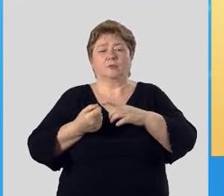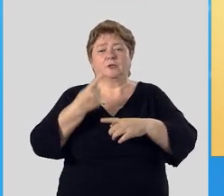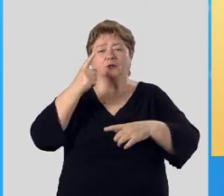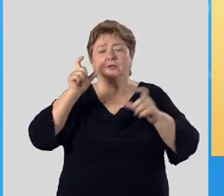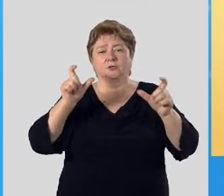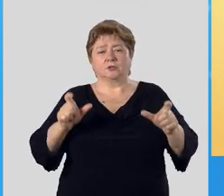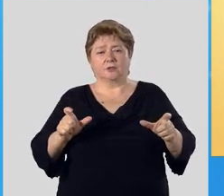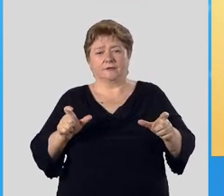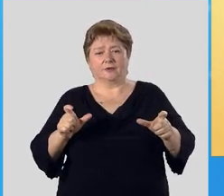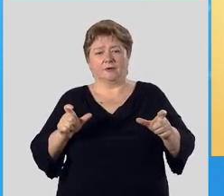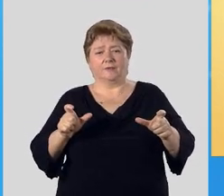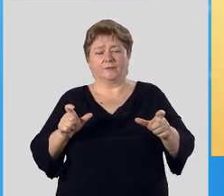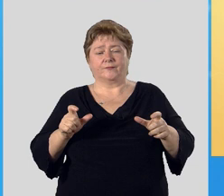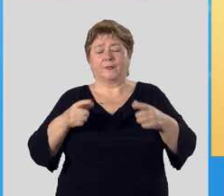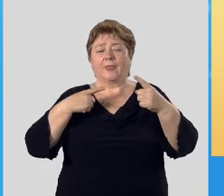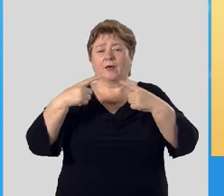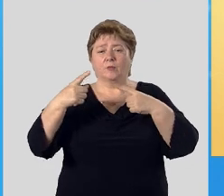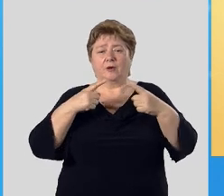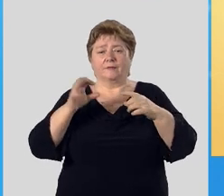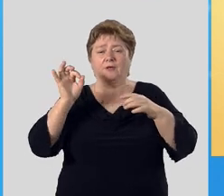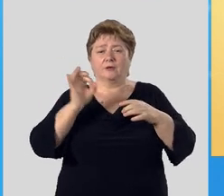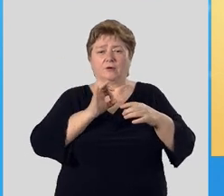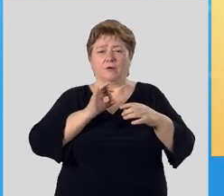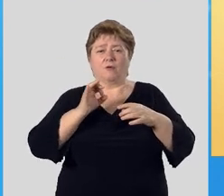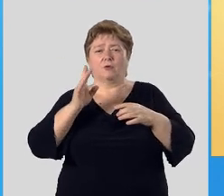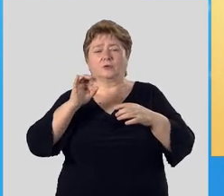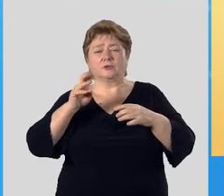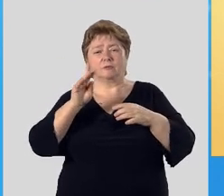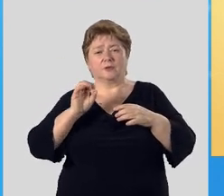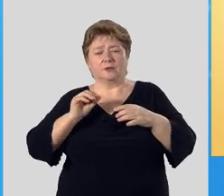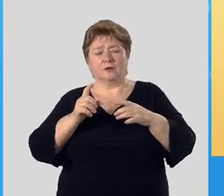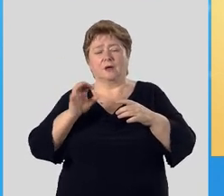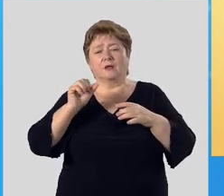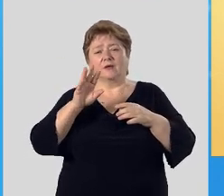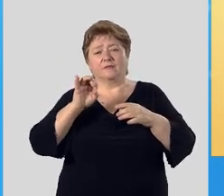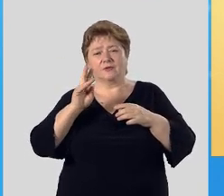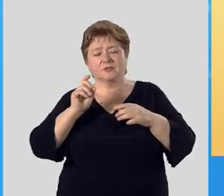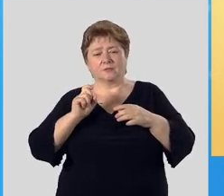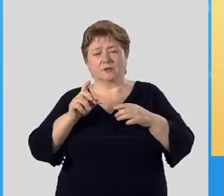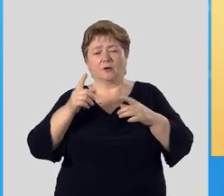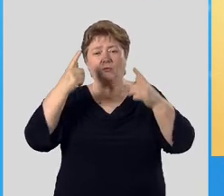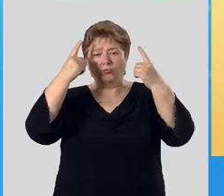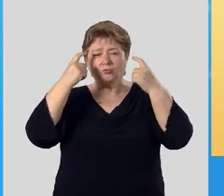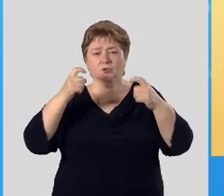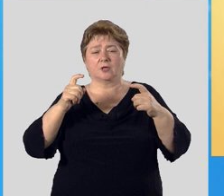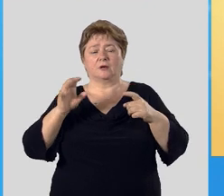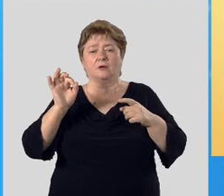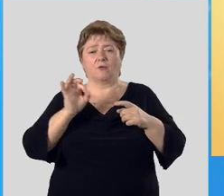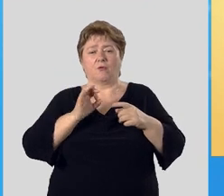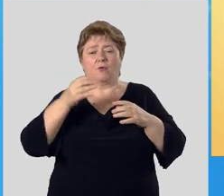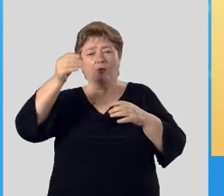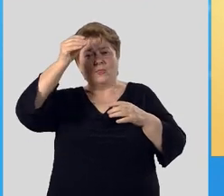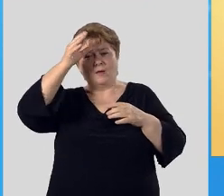человека поговорили о рудимент ах и от обидных узнали о